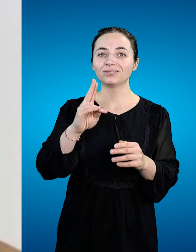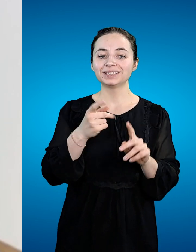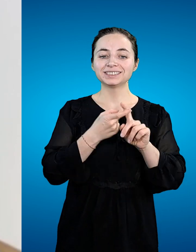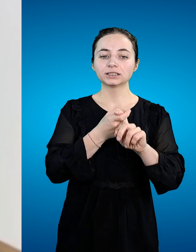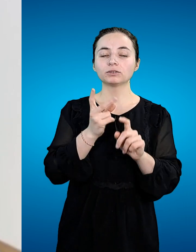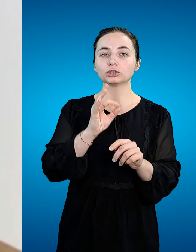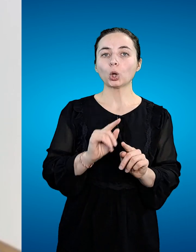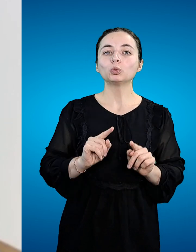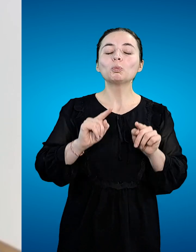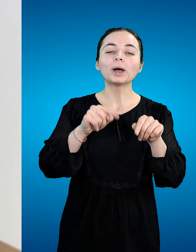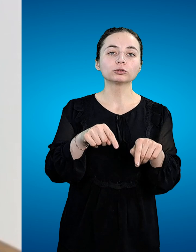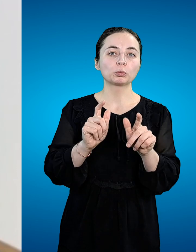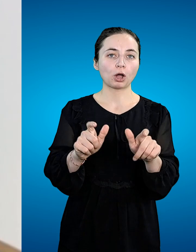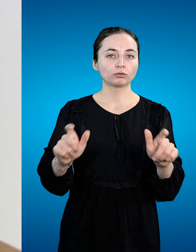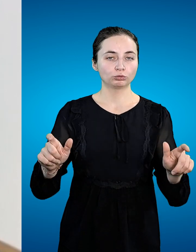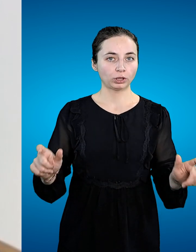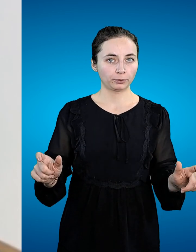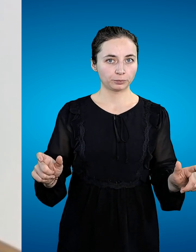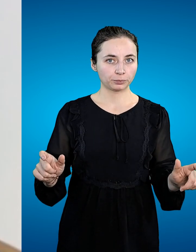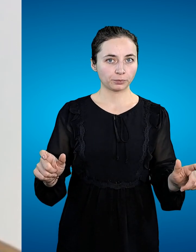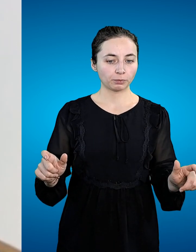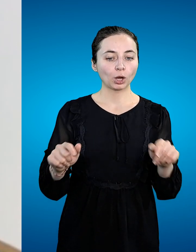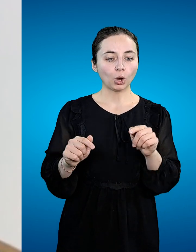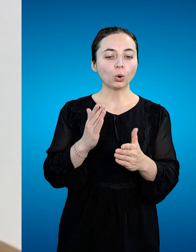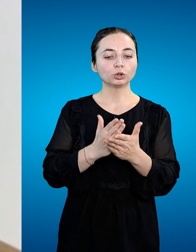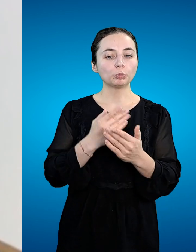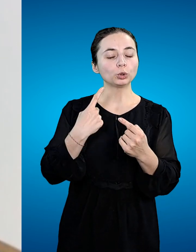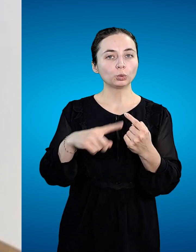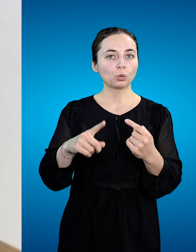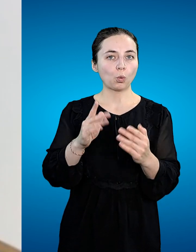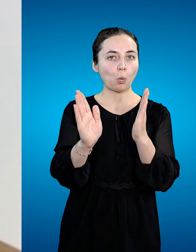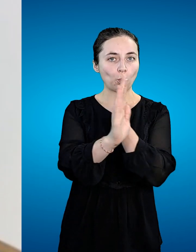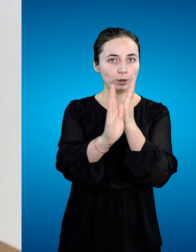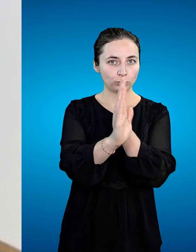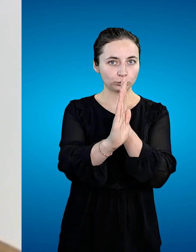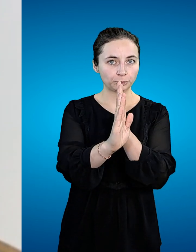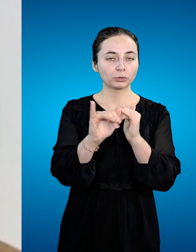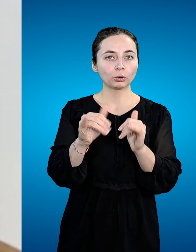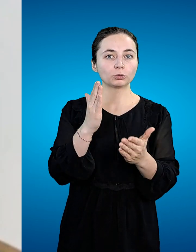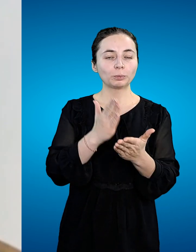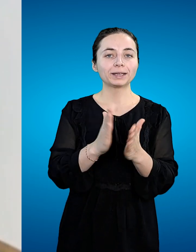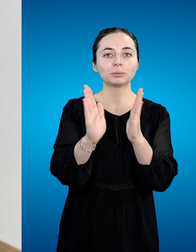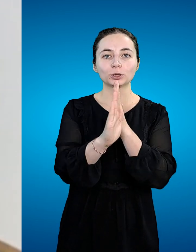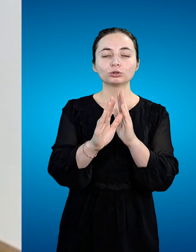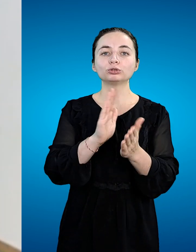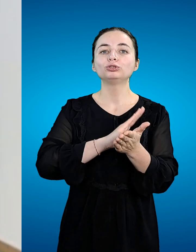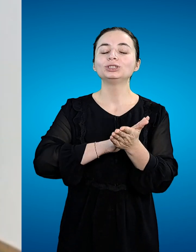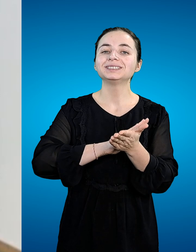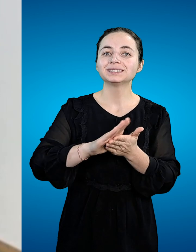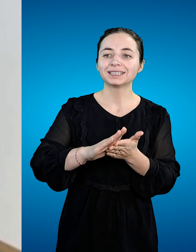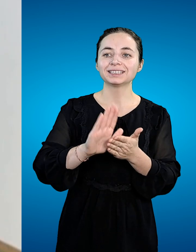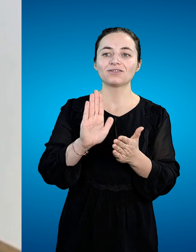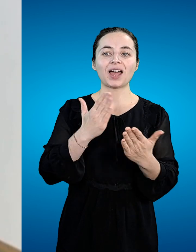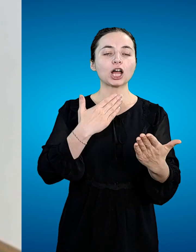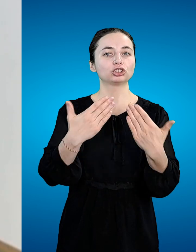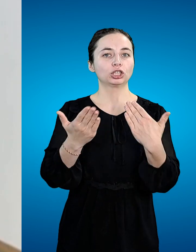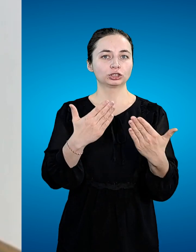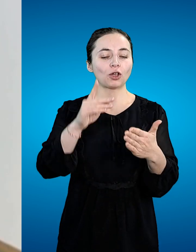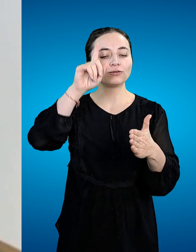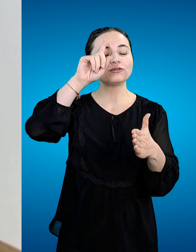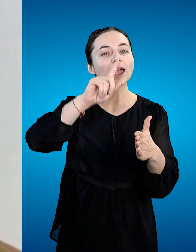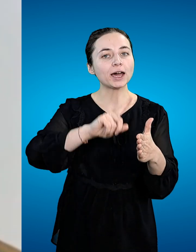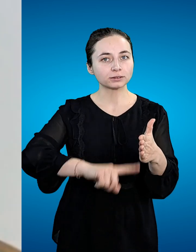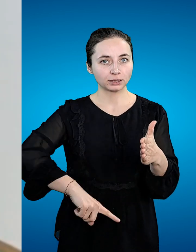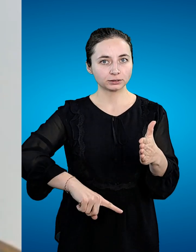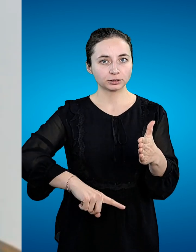Этот вид любви зависит от поступков людей. И он имеет другую природу. Он имеет природу чистоты в